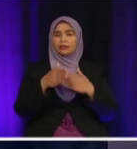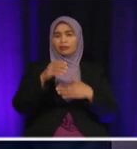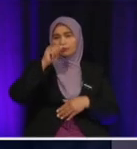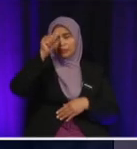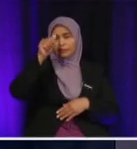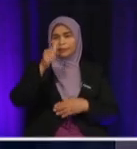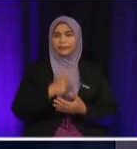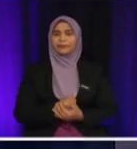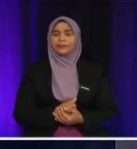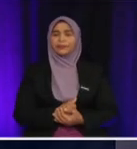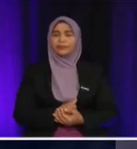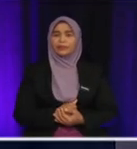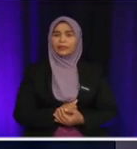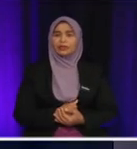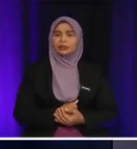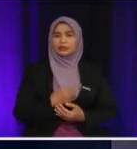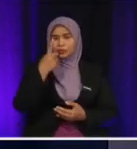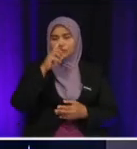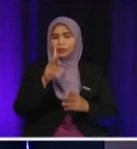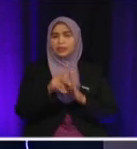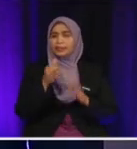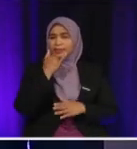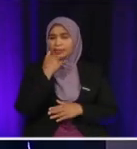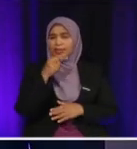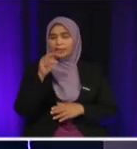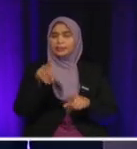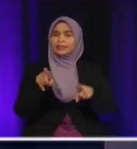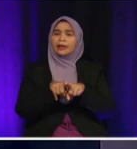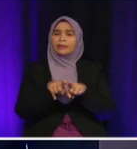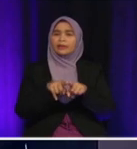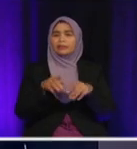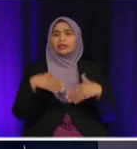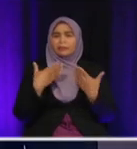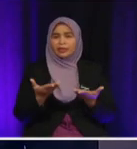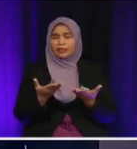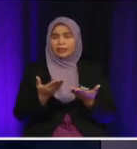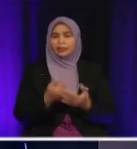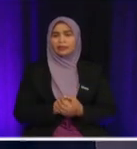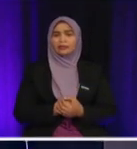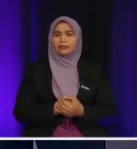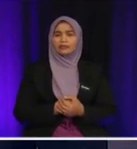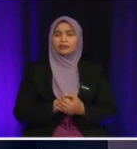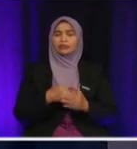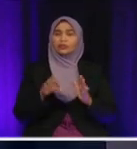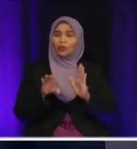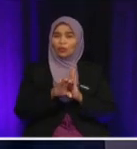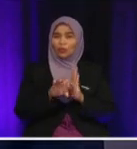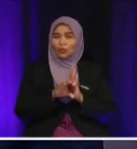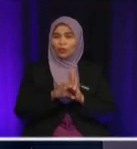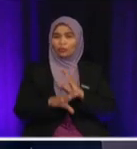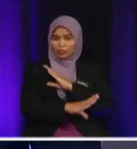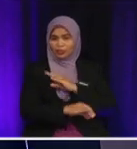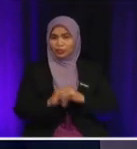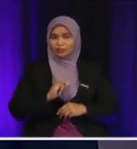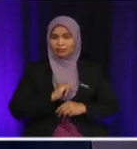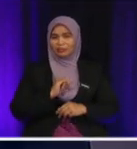hukuman kesiksaan tersebut, ya. Bagi kesalahan yang sama, mungkin tertanya, sama macam mana? Ustaz, dia curi saya curi barang dia ke?